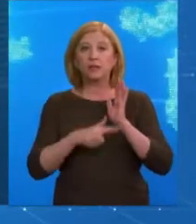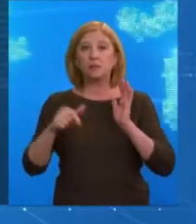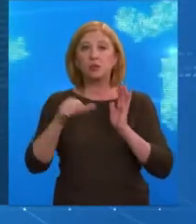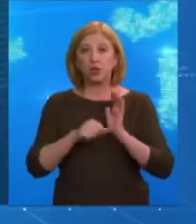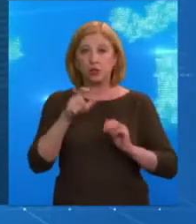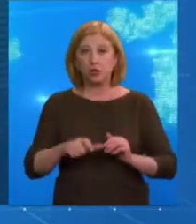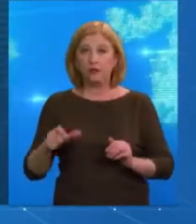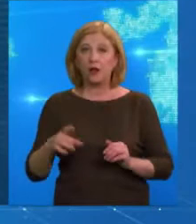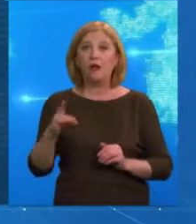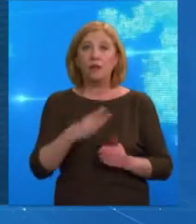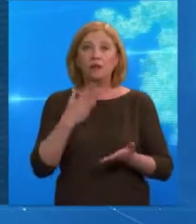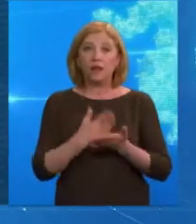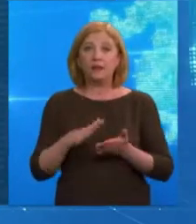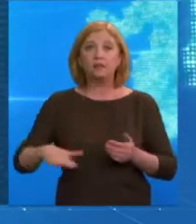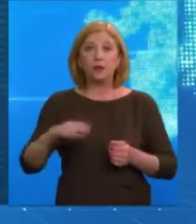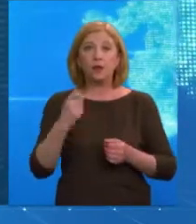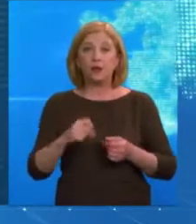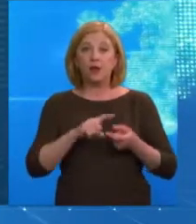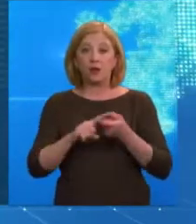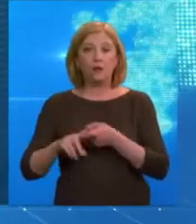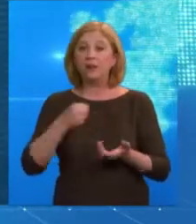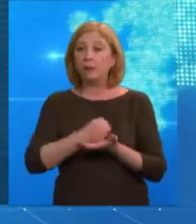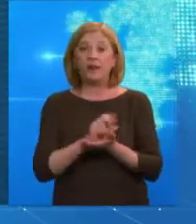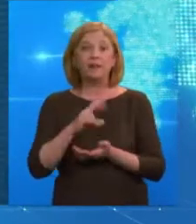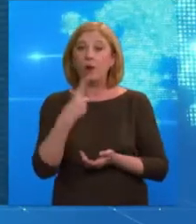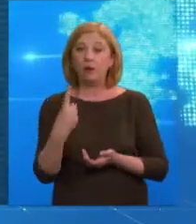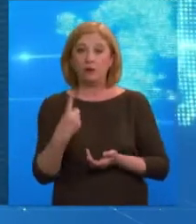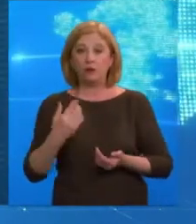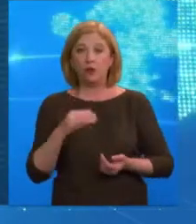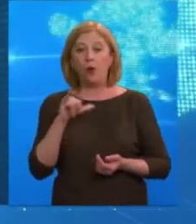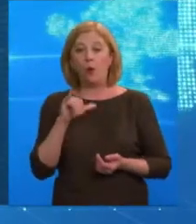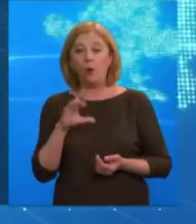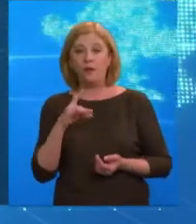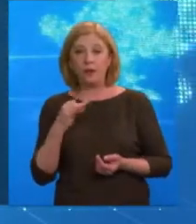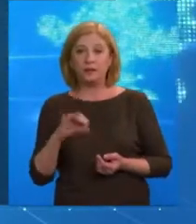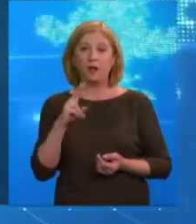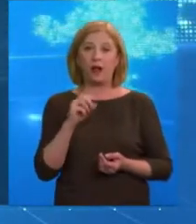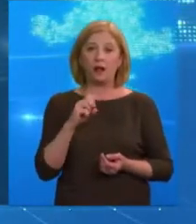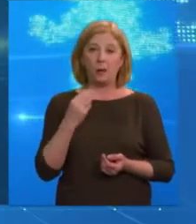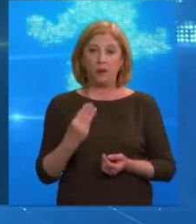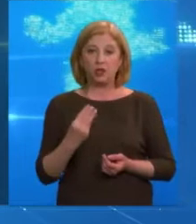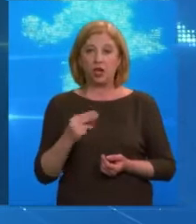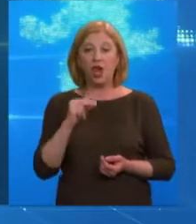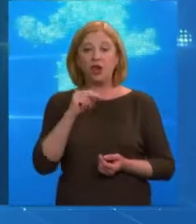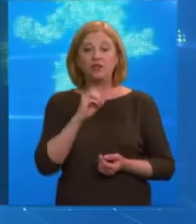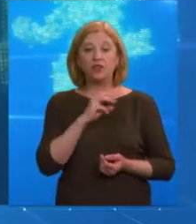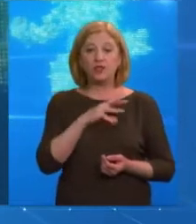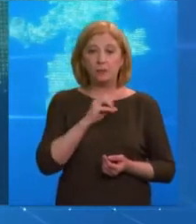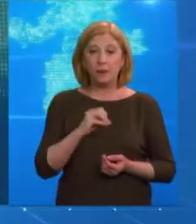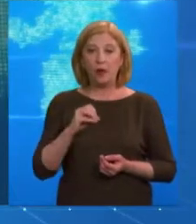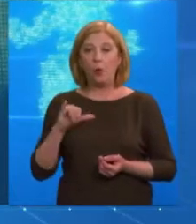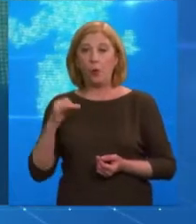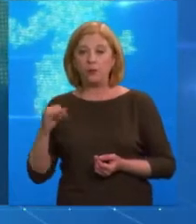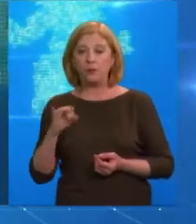в регионе есть территории где короны люкс не подтвержден ни одного жителя это увельский район и город карабаш чесменском и войскам районах по 2 заболевших